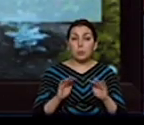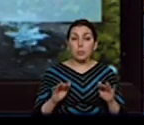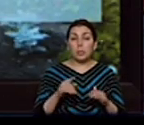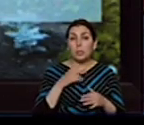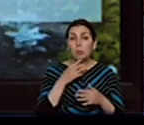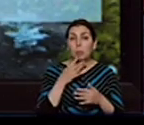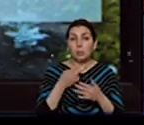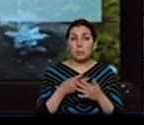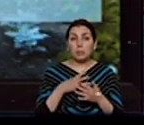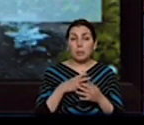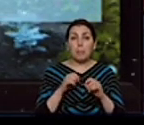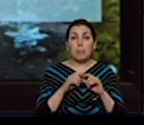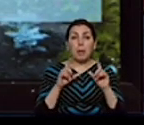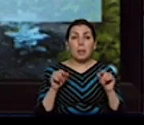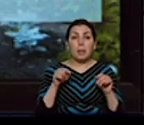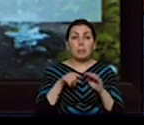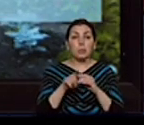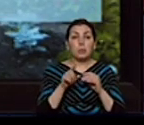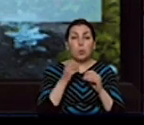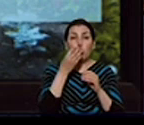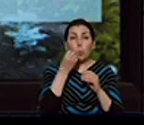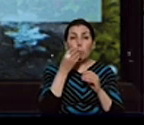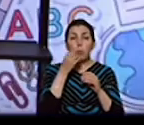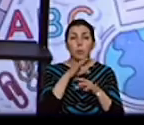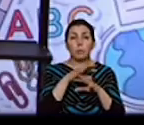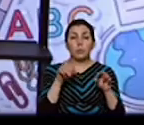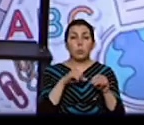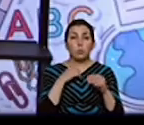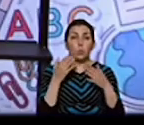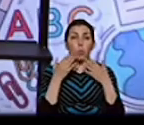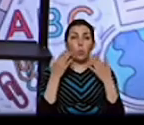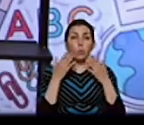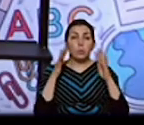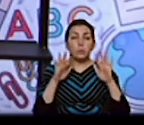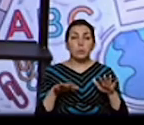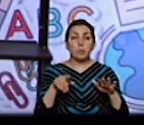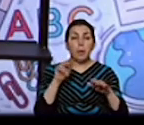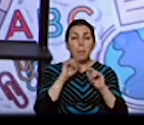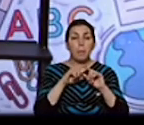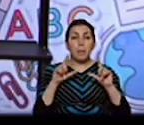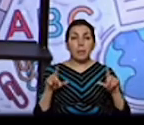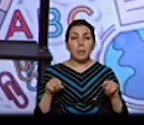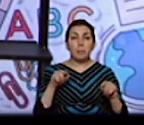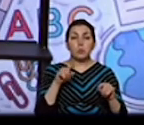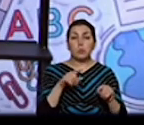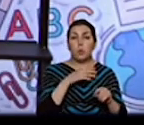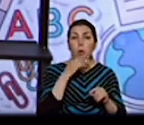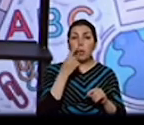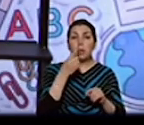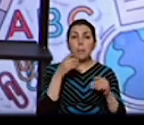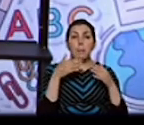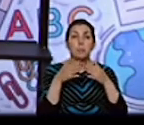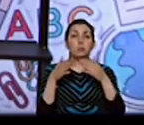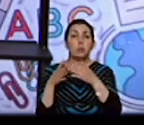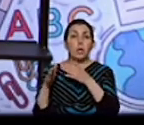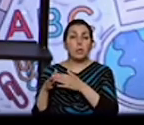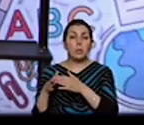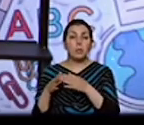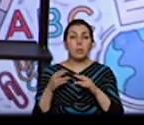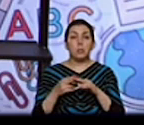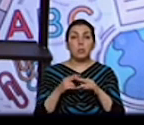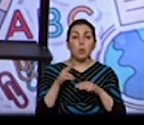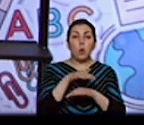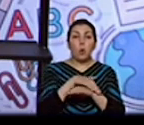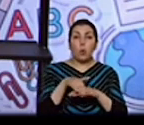Bolajonlar, e'tibor berganmisiz maktabni gulzorlarda? O'zingiz o'qib, ta'lim tarbiya olayotgan maktabingizni har bir burchagida,